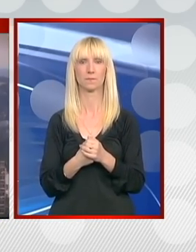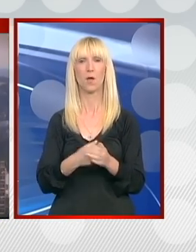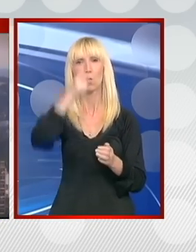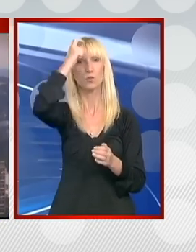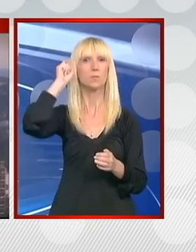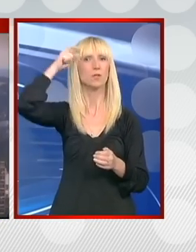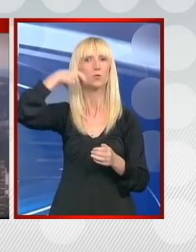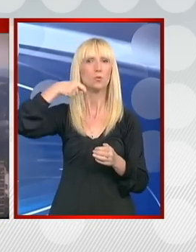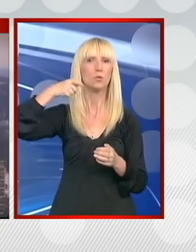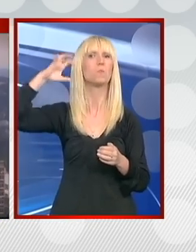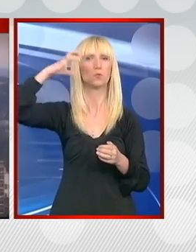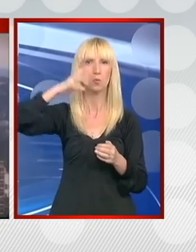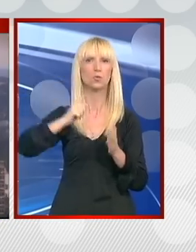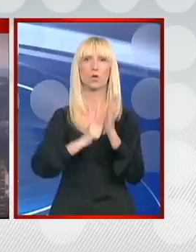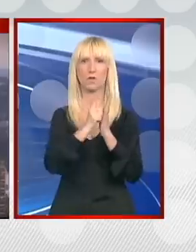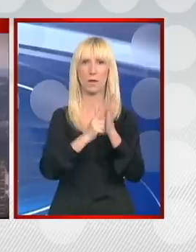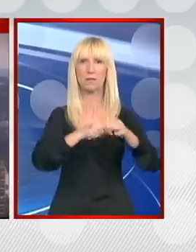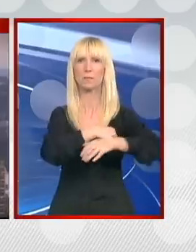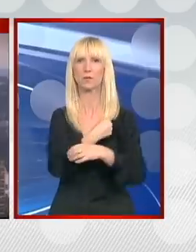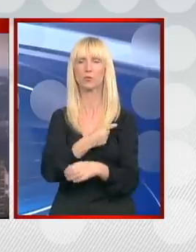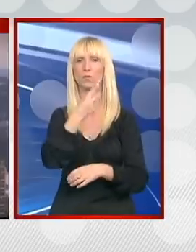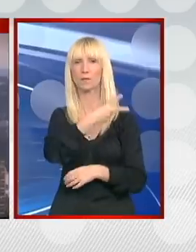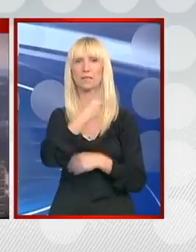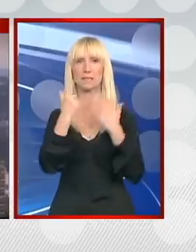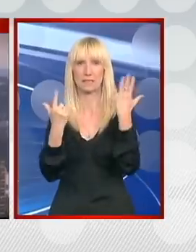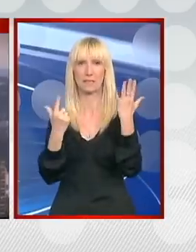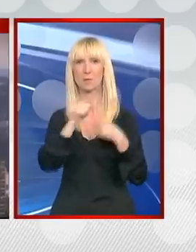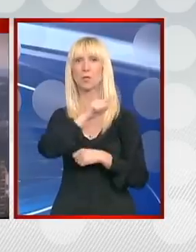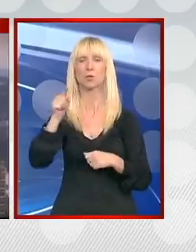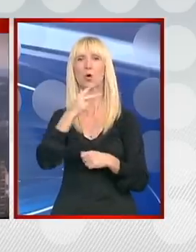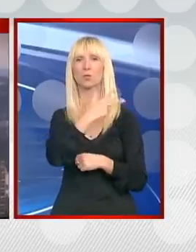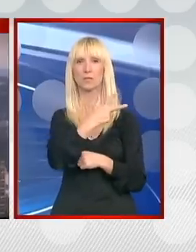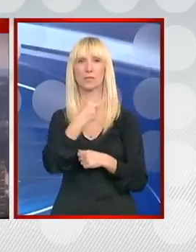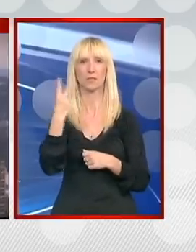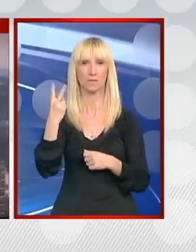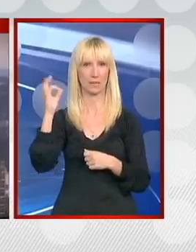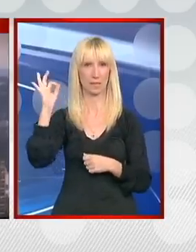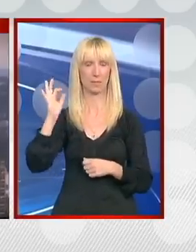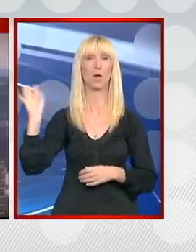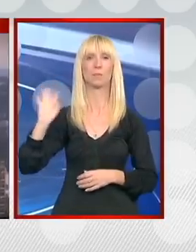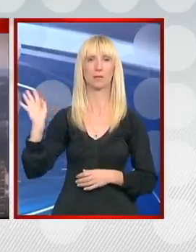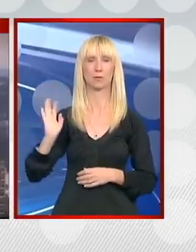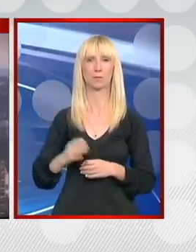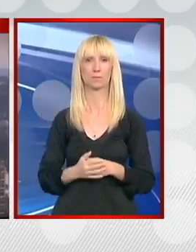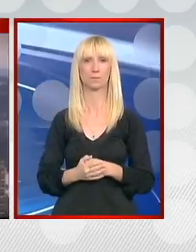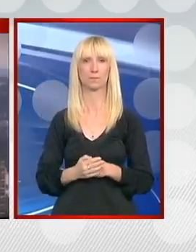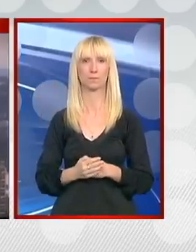U Srbiji sutra pretežno sunčano vreme, temperatura od 27 stepeni do 32 stepena.